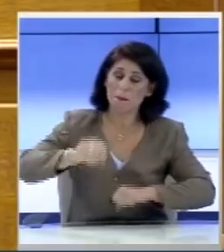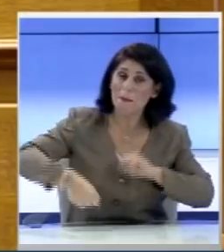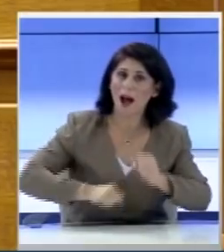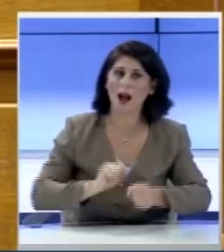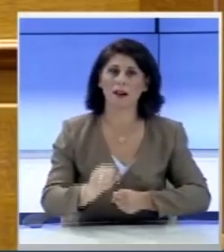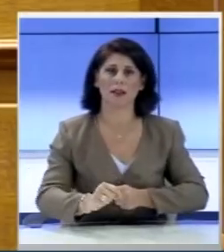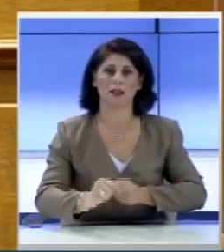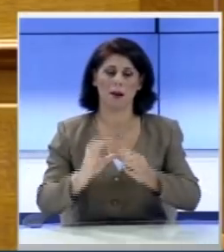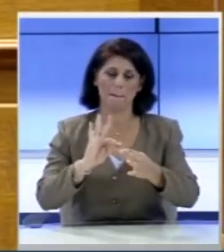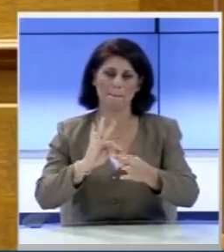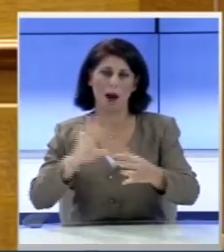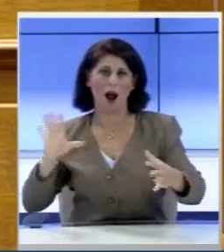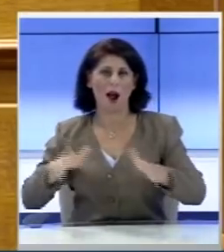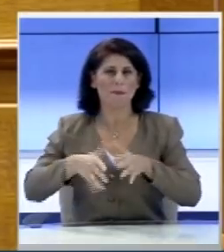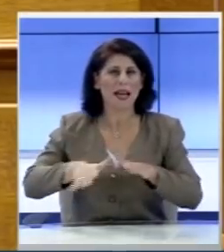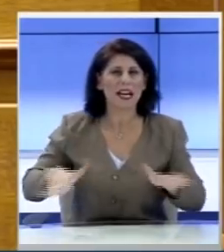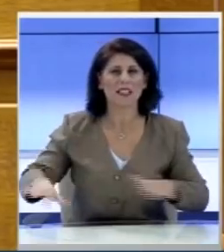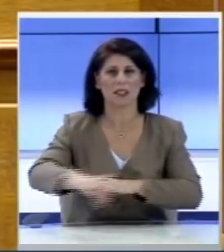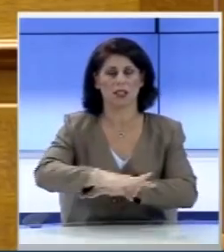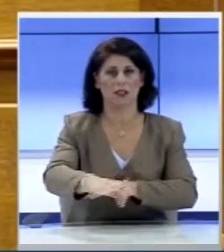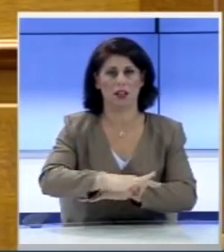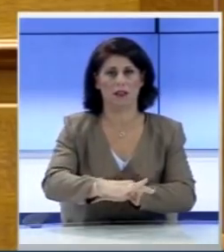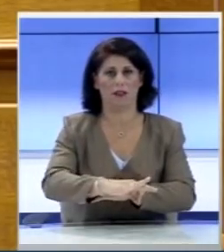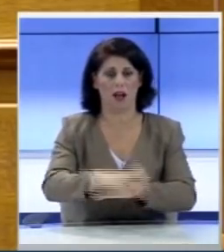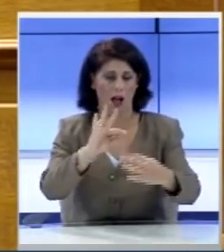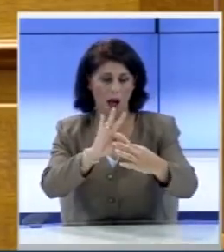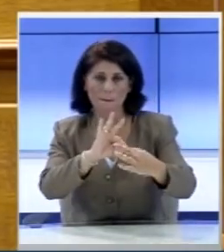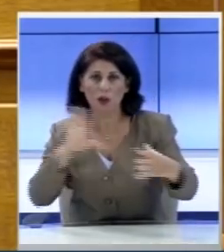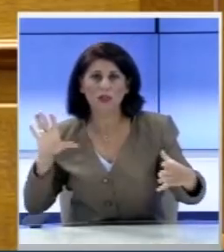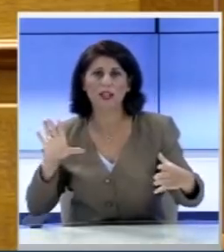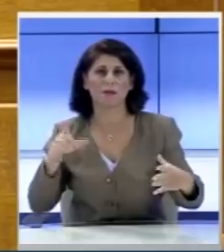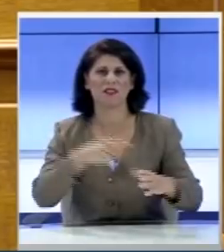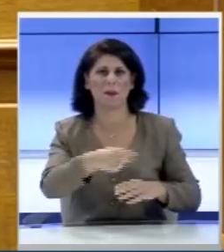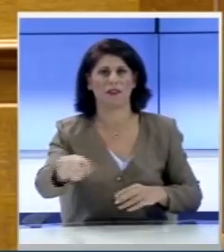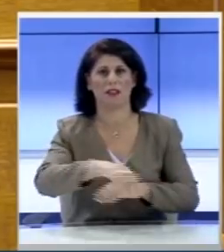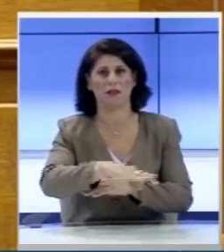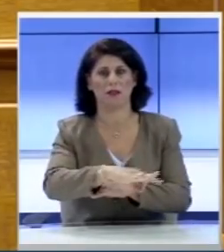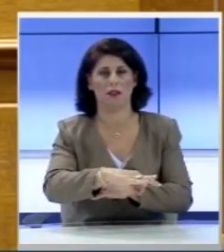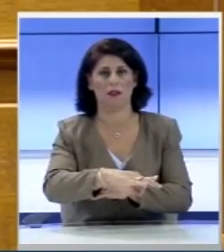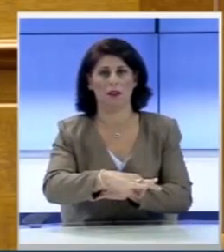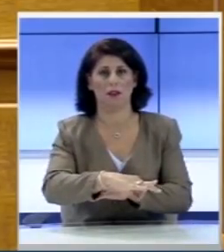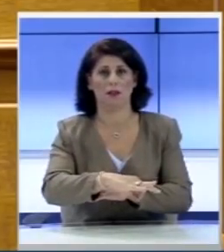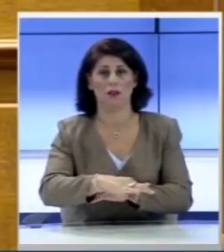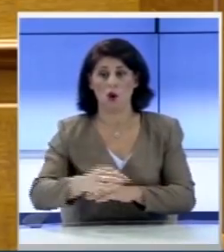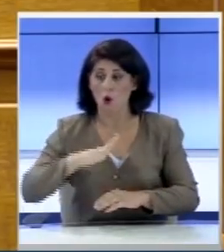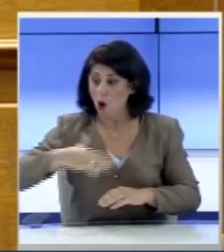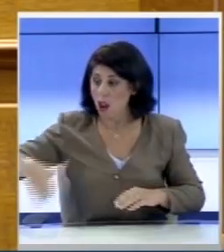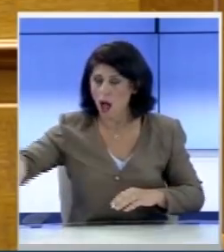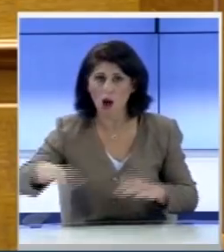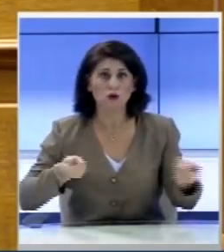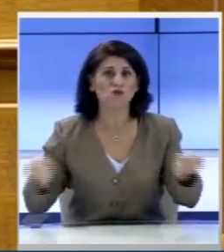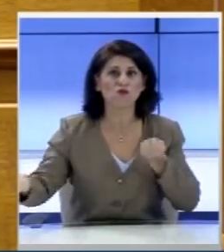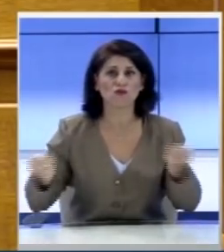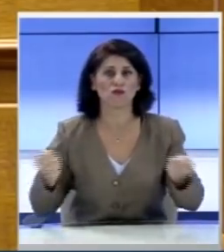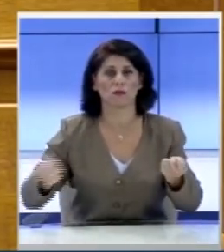για απεμπλοκή από τα ιμπεριαλιστικά σχέδια, για αποδέσμευση από αυτά, με τον ίδιο να κάνει κουμάντο στον τόπο